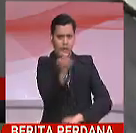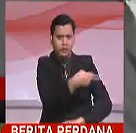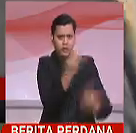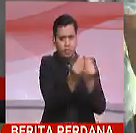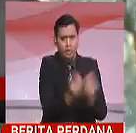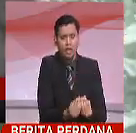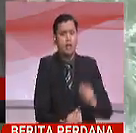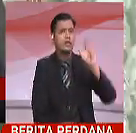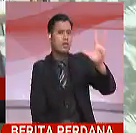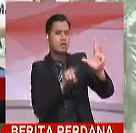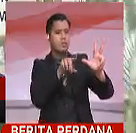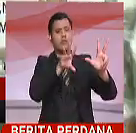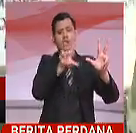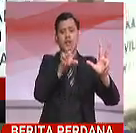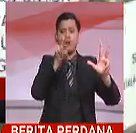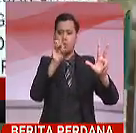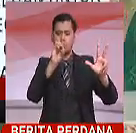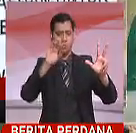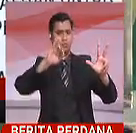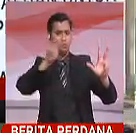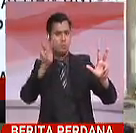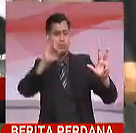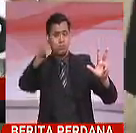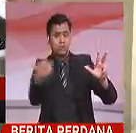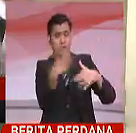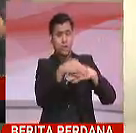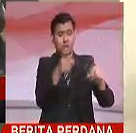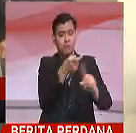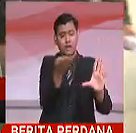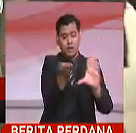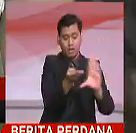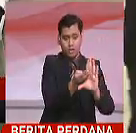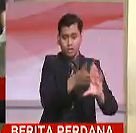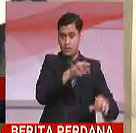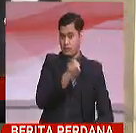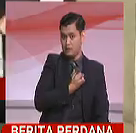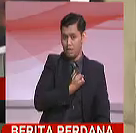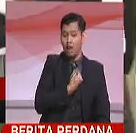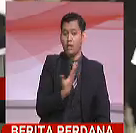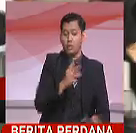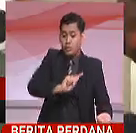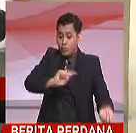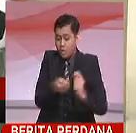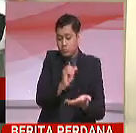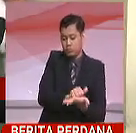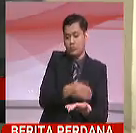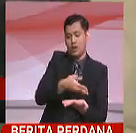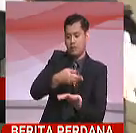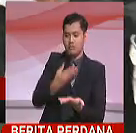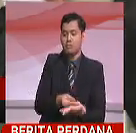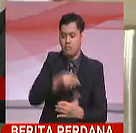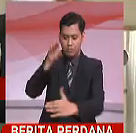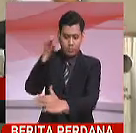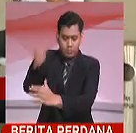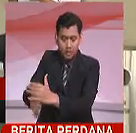berjumlah 3.02 juta ringgit daripada akaun bank miliknya ke satu lagi akaun banknya dan dua akaun